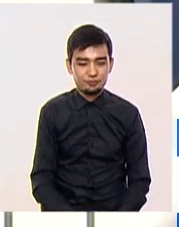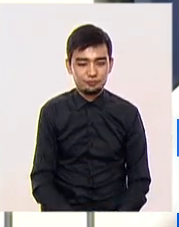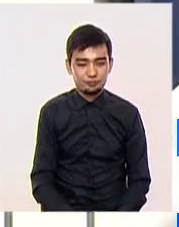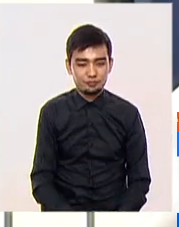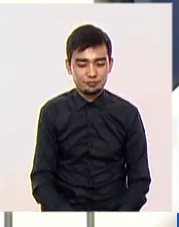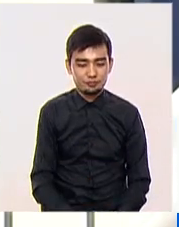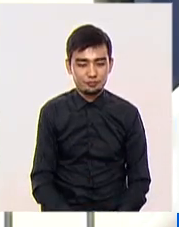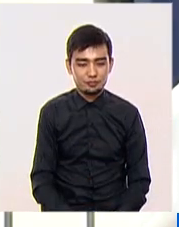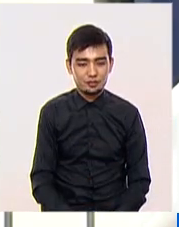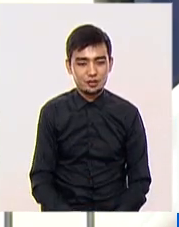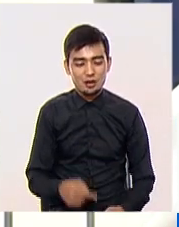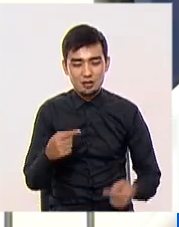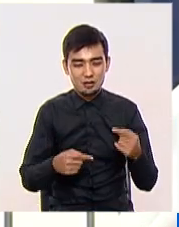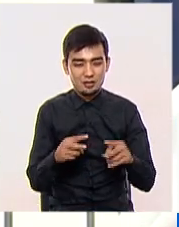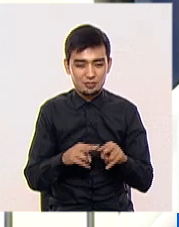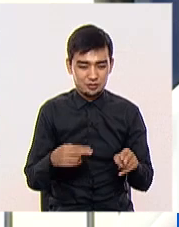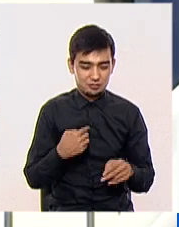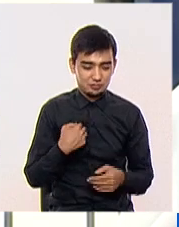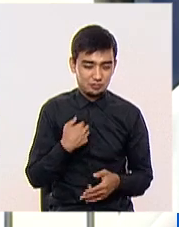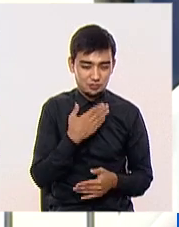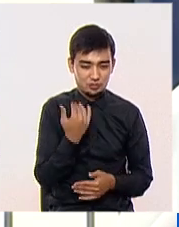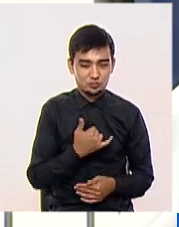прозрачной конкуренции, нету. У нас